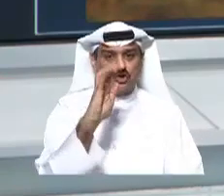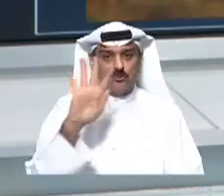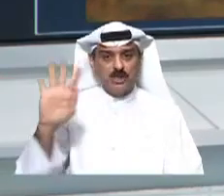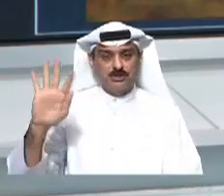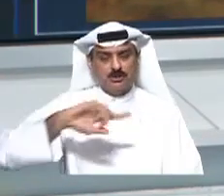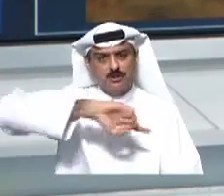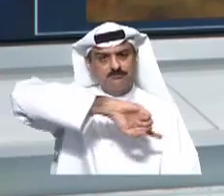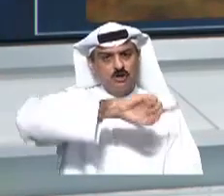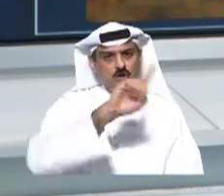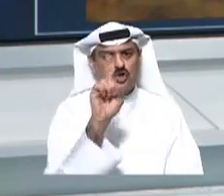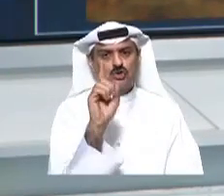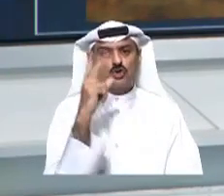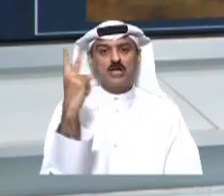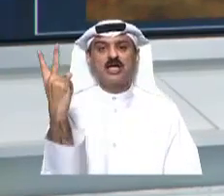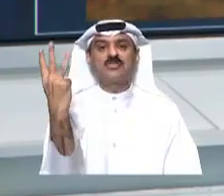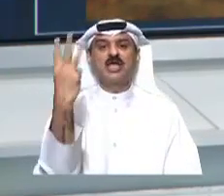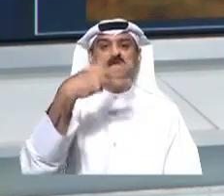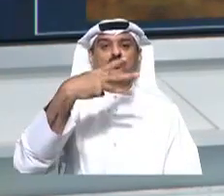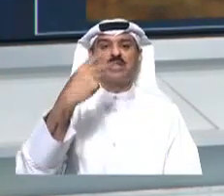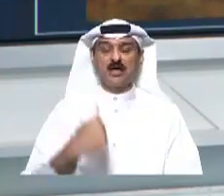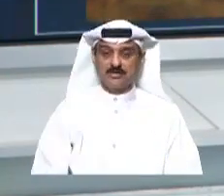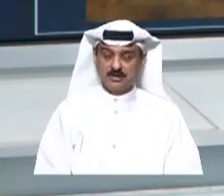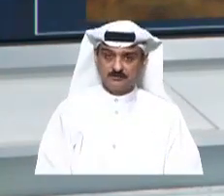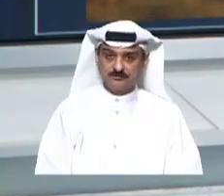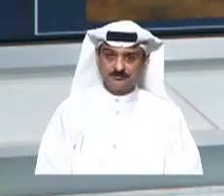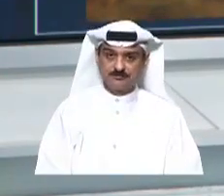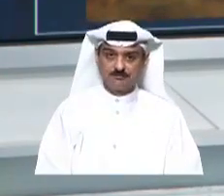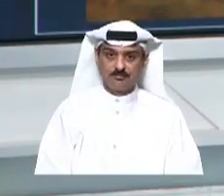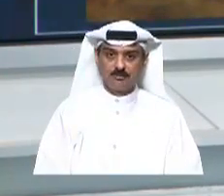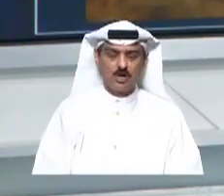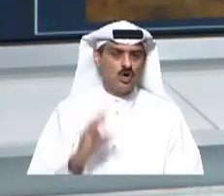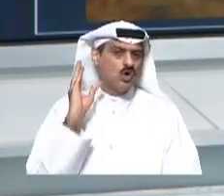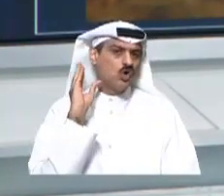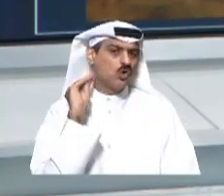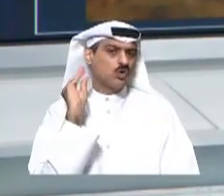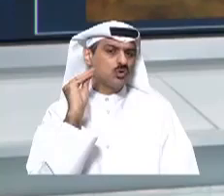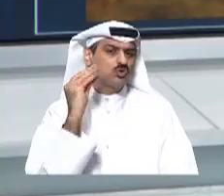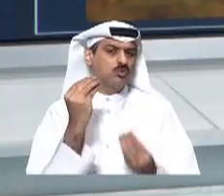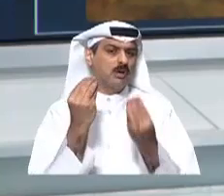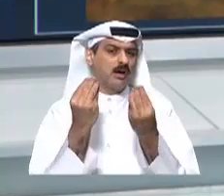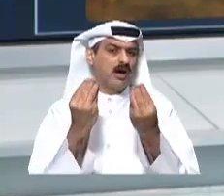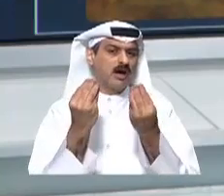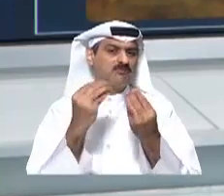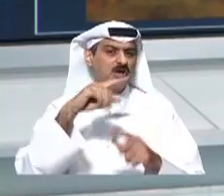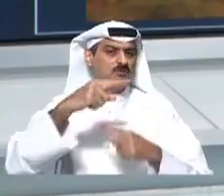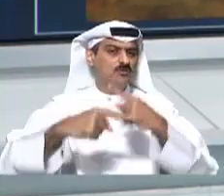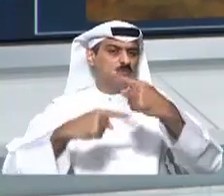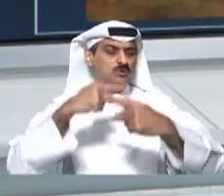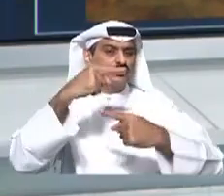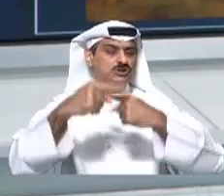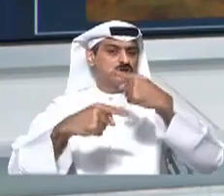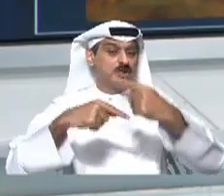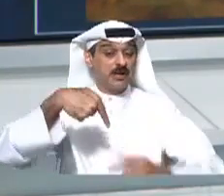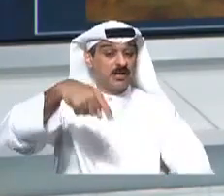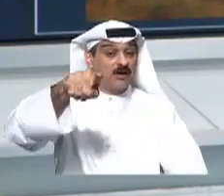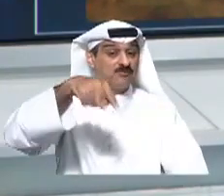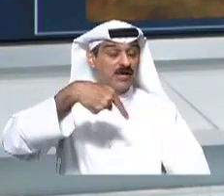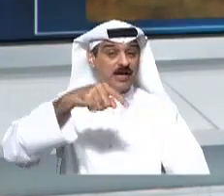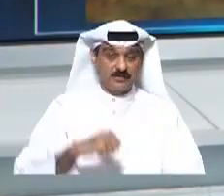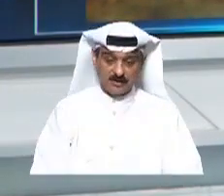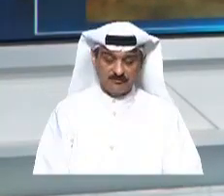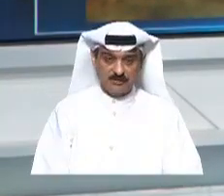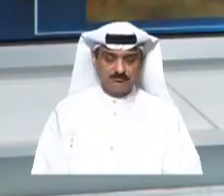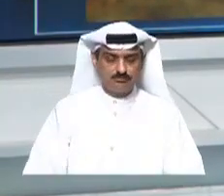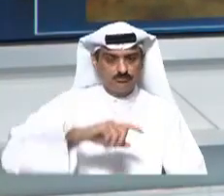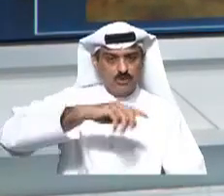تصل سرعتها إلى 32 كيلومتر الساعة. والأجواء الرطبة نسبية أعزائي المشاهدين مستمرة معانا خلال الأيام المقبلة. تتراوح